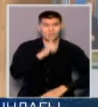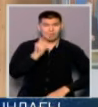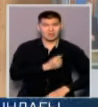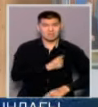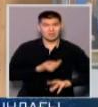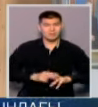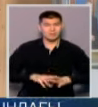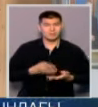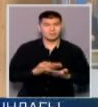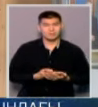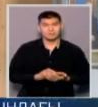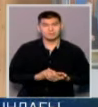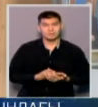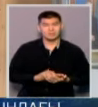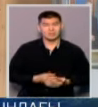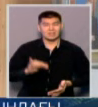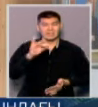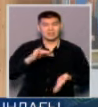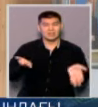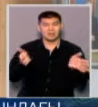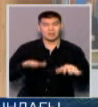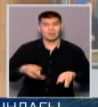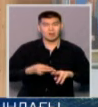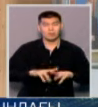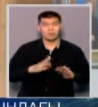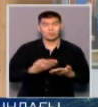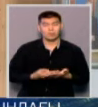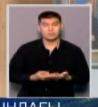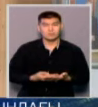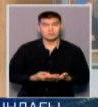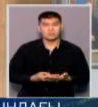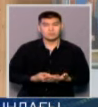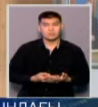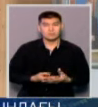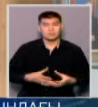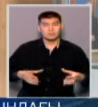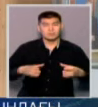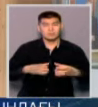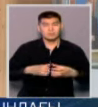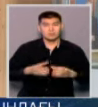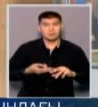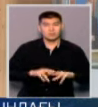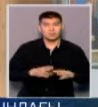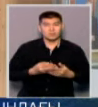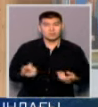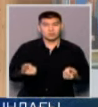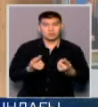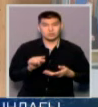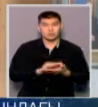батылдығымен, батырлығымен тарихта қалған. Міне, бұл тұлғамыз осыған дейінде де